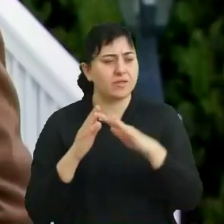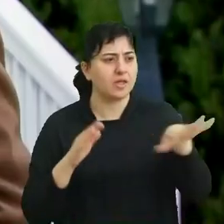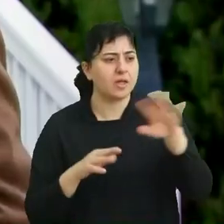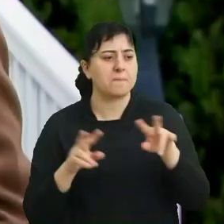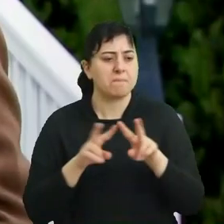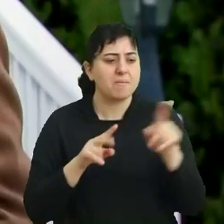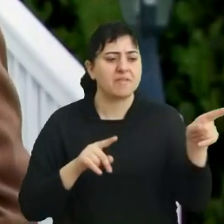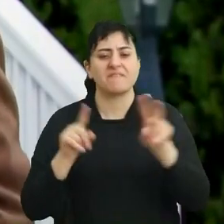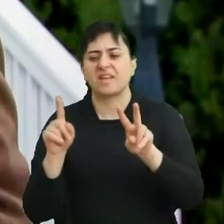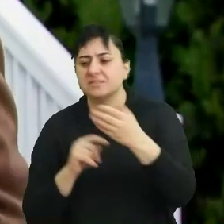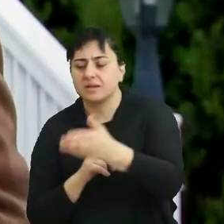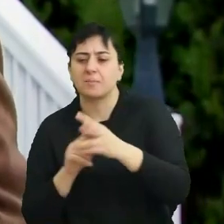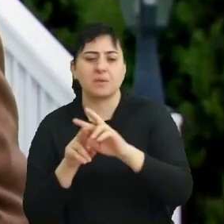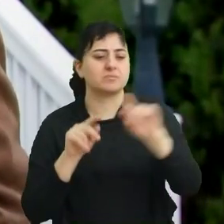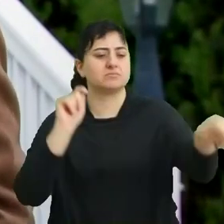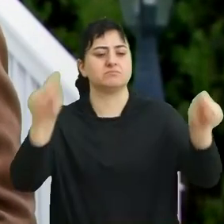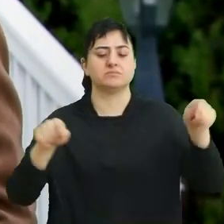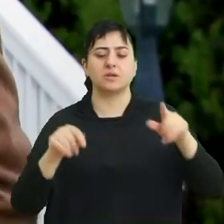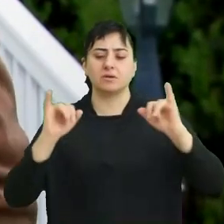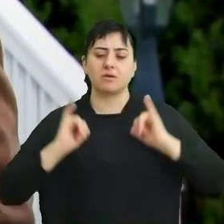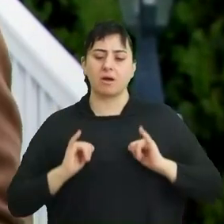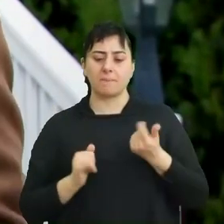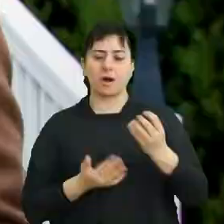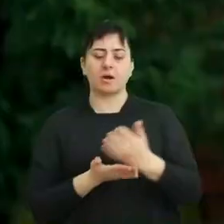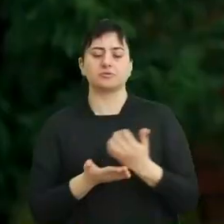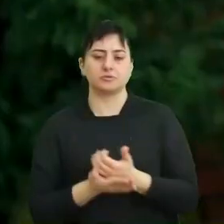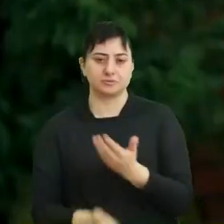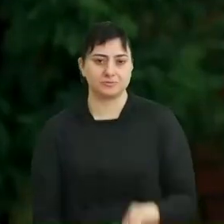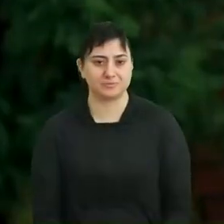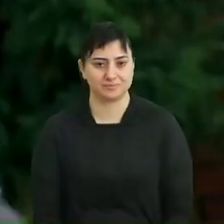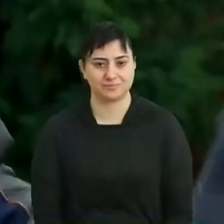işleri Mehmet'e, Veysel'e, Meryem'e yaptırıyorsun. Yattığın yerden de para kazanıyorsun.